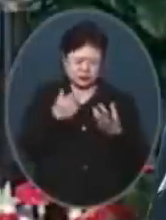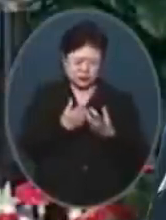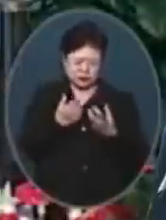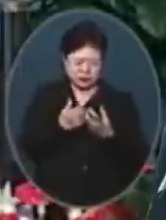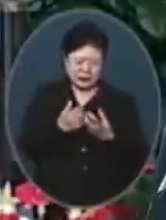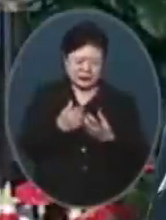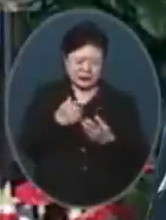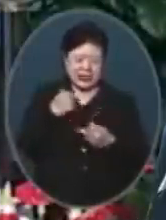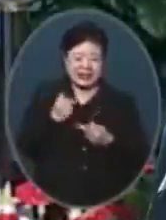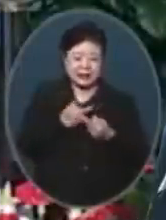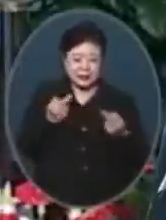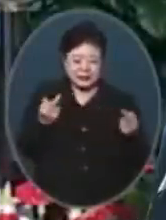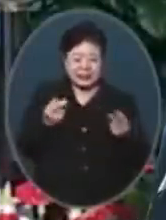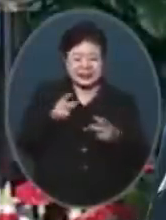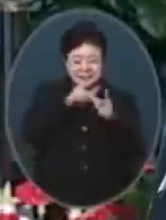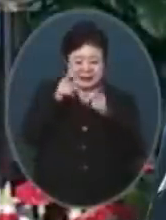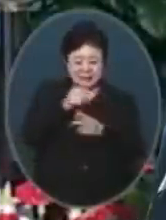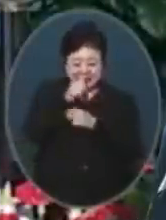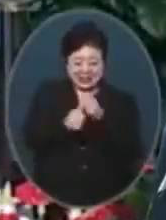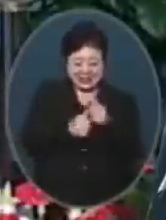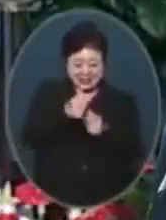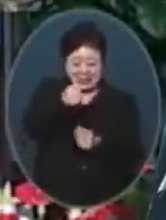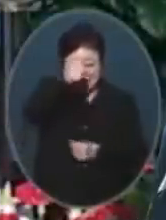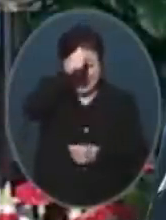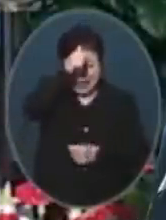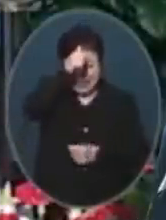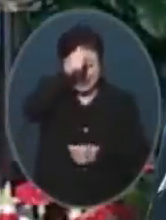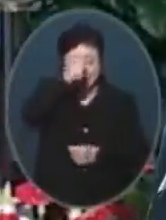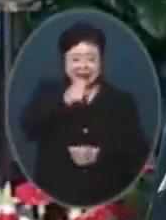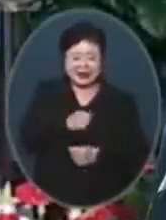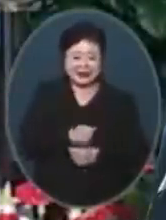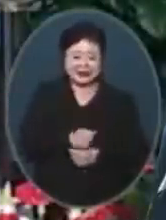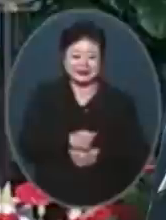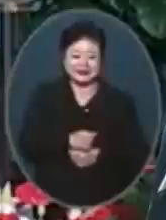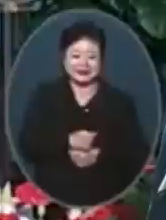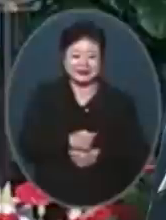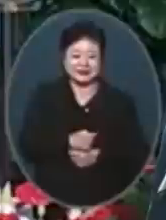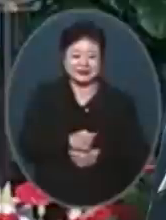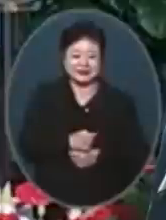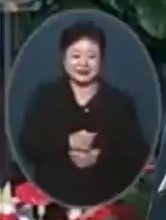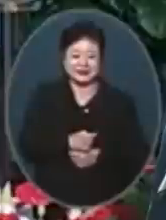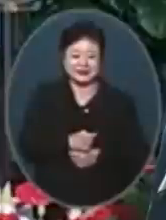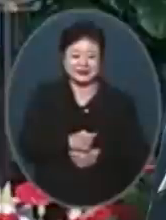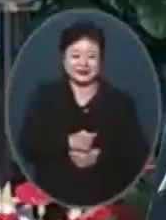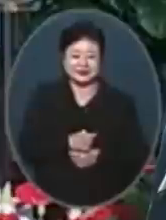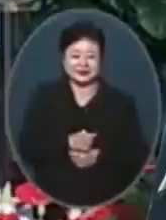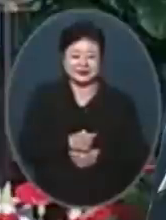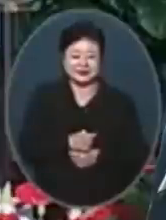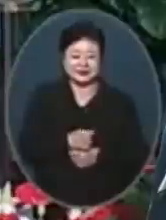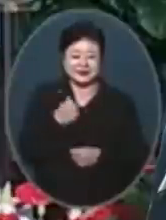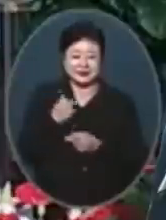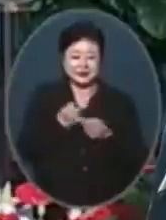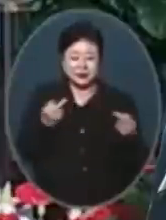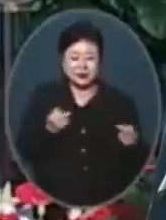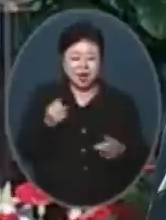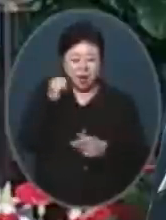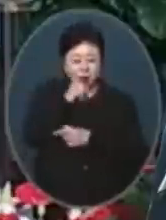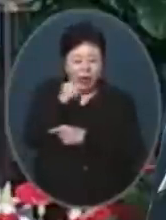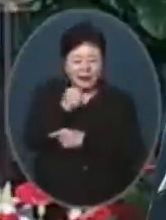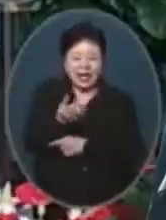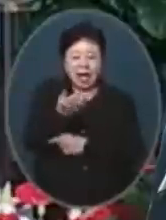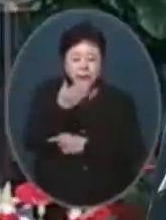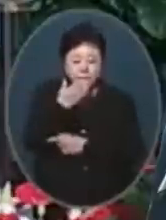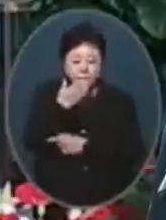충만했습니다. 하나님께서 아담 부부에게 경계한 동산 내 과실은 다